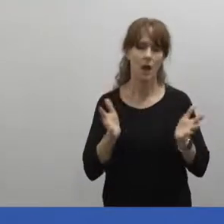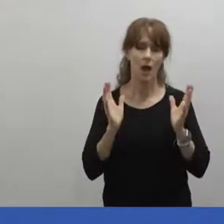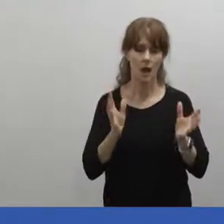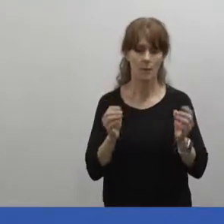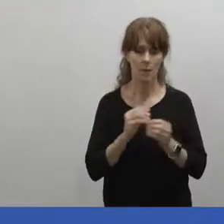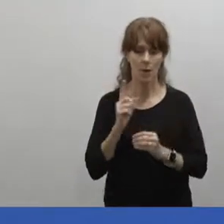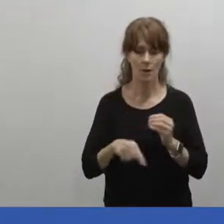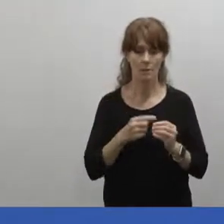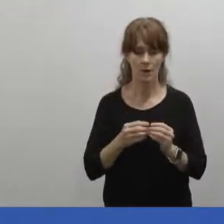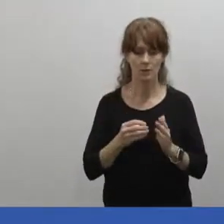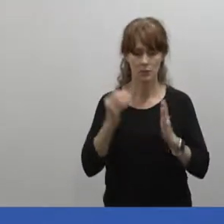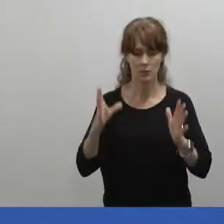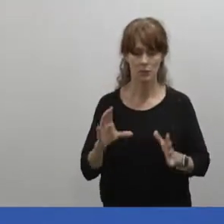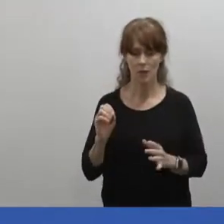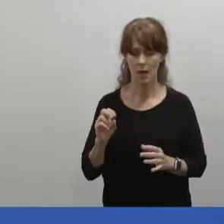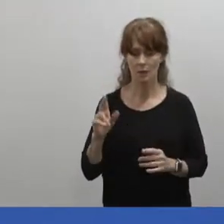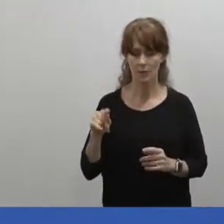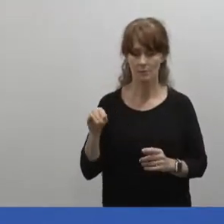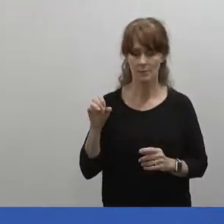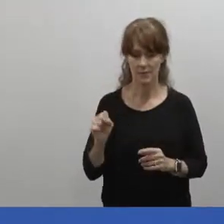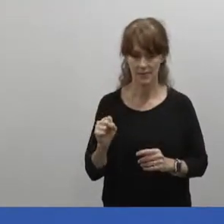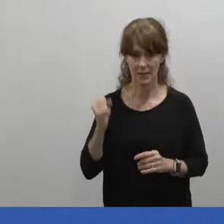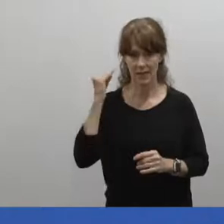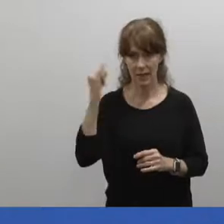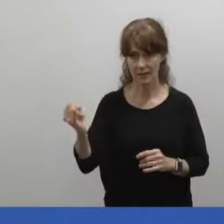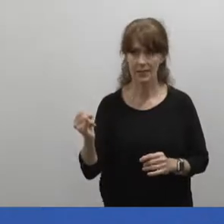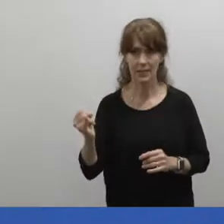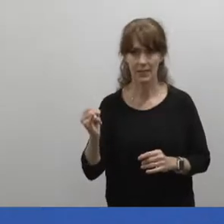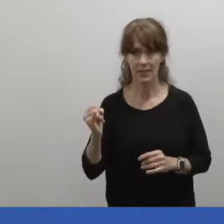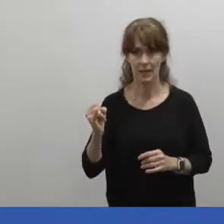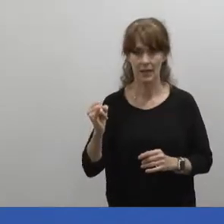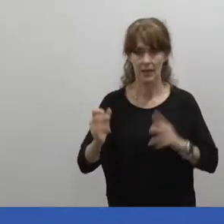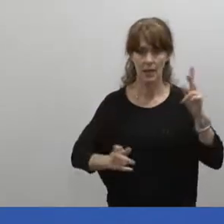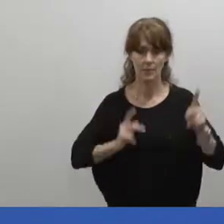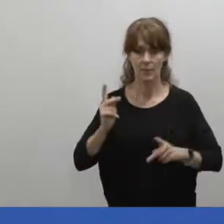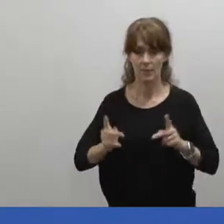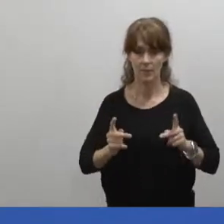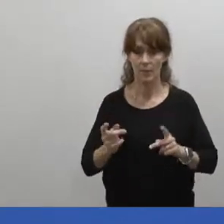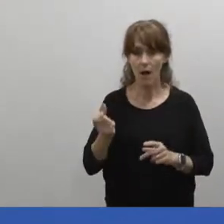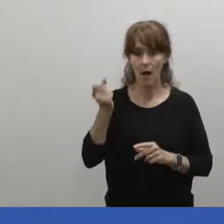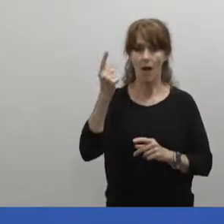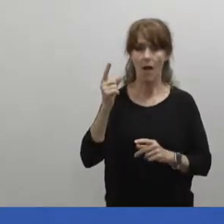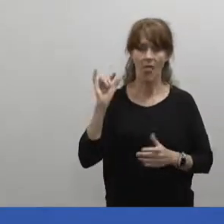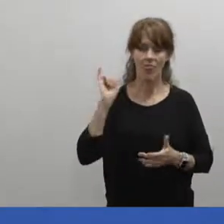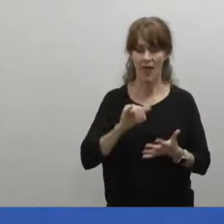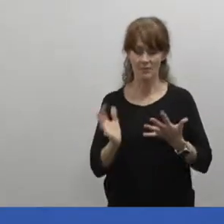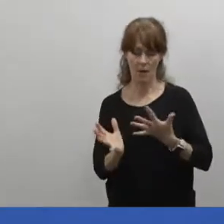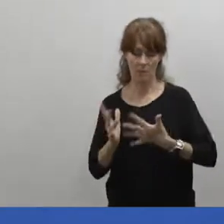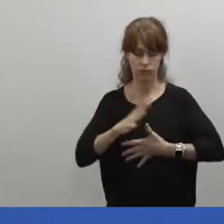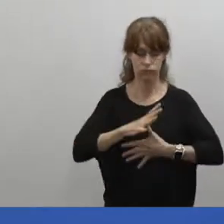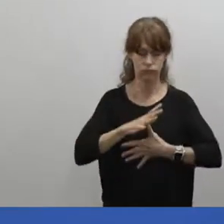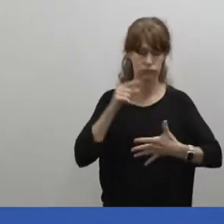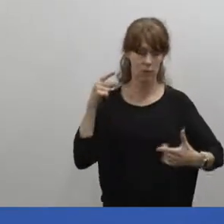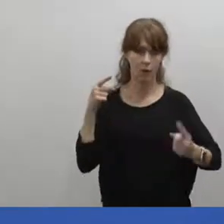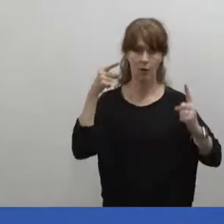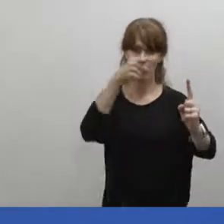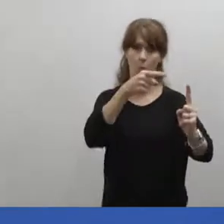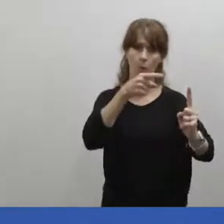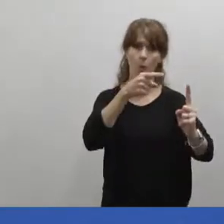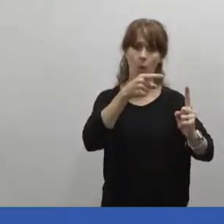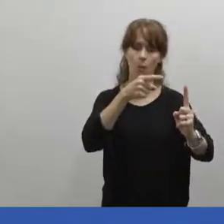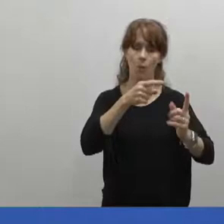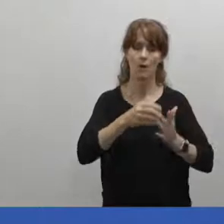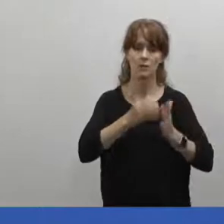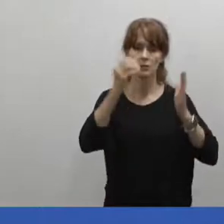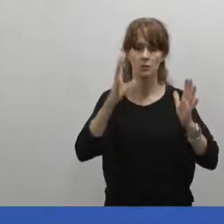riêng nè dương nâng bần to ca cho chết âm bị lật tập hồ xâm rạp xa này hai cứ thả chìa cô đang